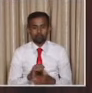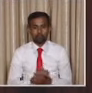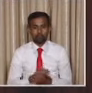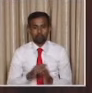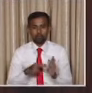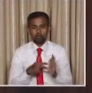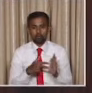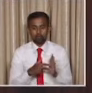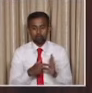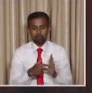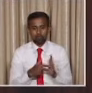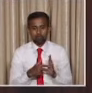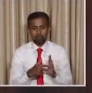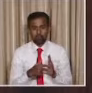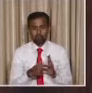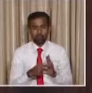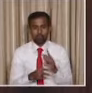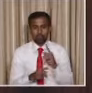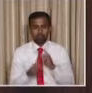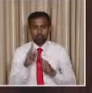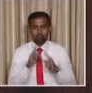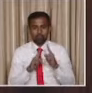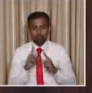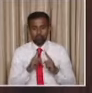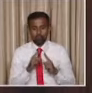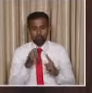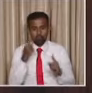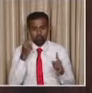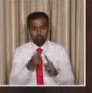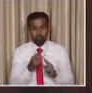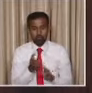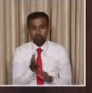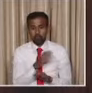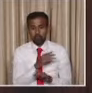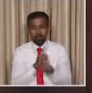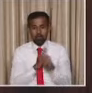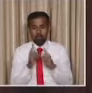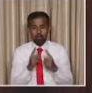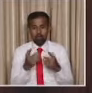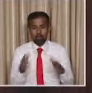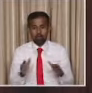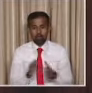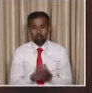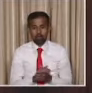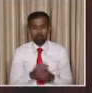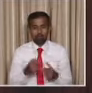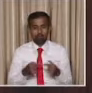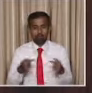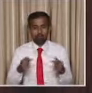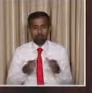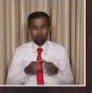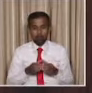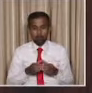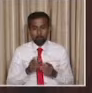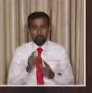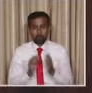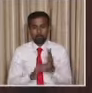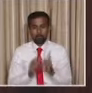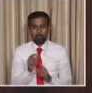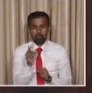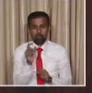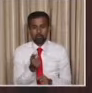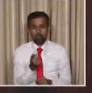අයවැය ගැන කතා කරනකොට මිට ඉස්සරින් කතා කරපු විපක්ෂයේ මන්ත්‍රීවරයෙක්